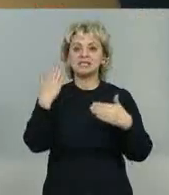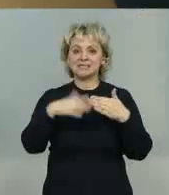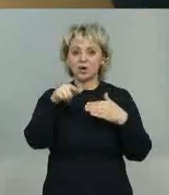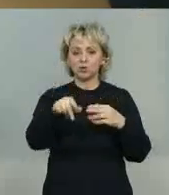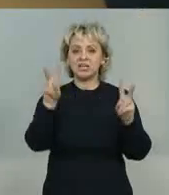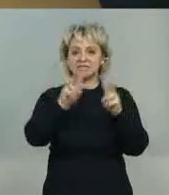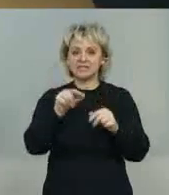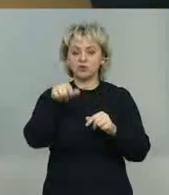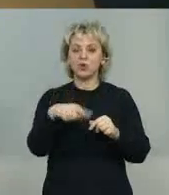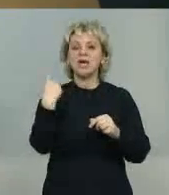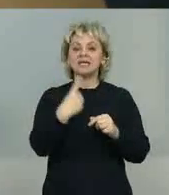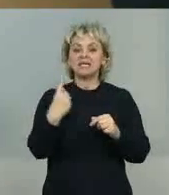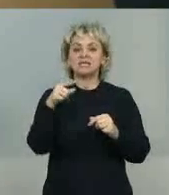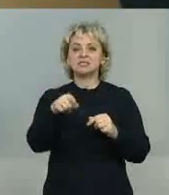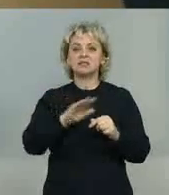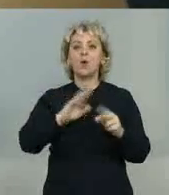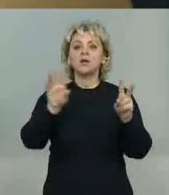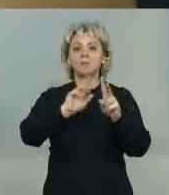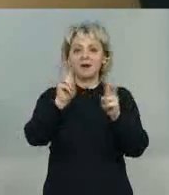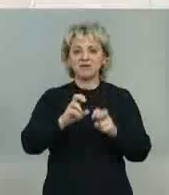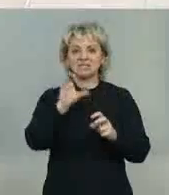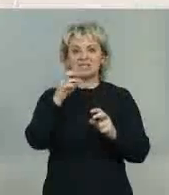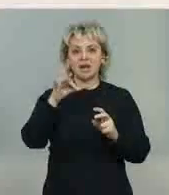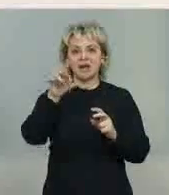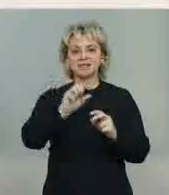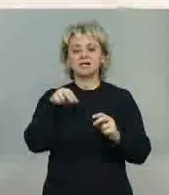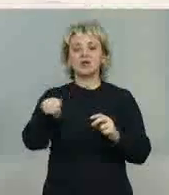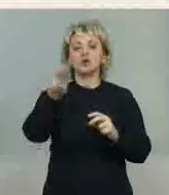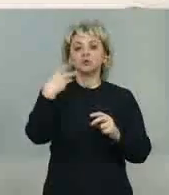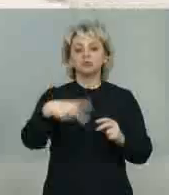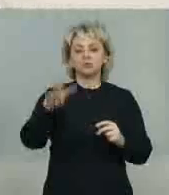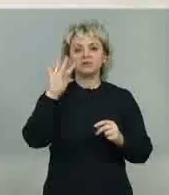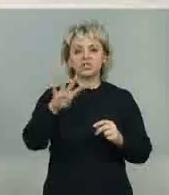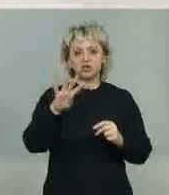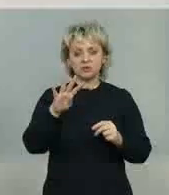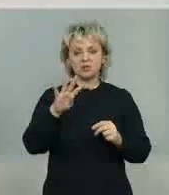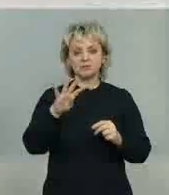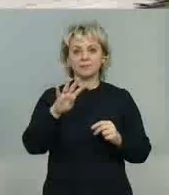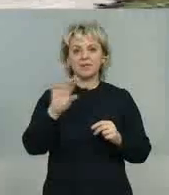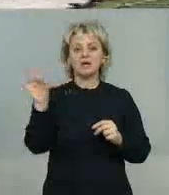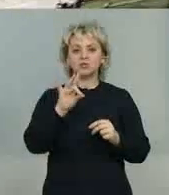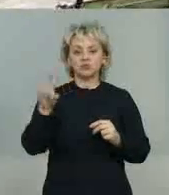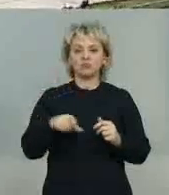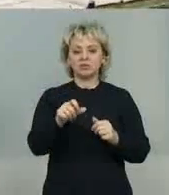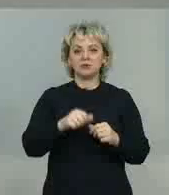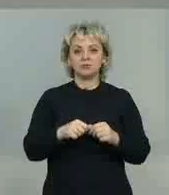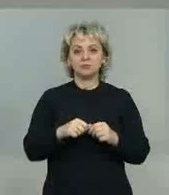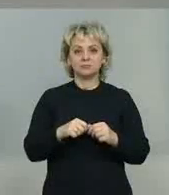заключительной инспекцией в единственный непроверенный Саранск. Лев Клинов, Станислав Фоменко, Дон-24,